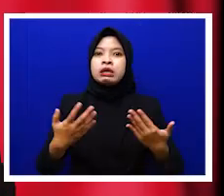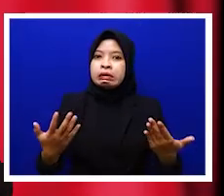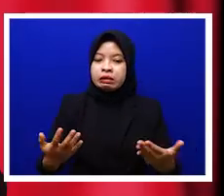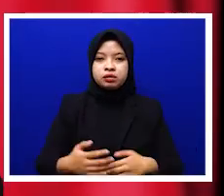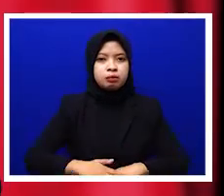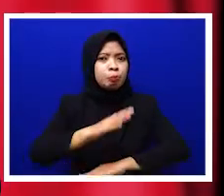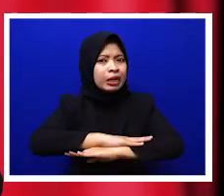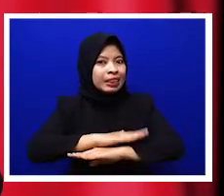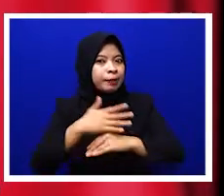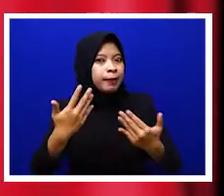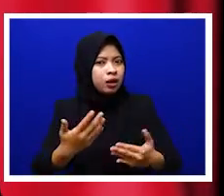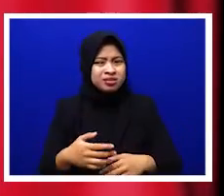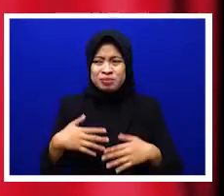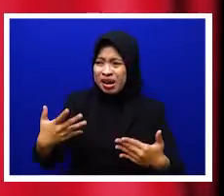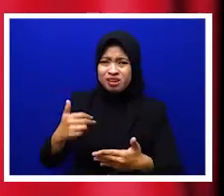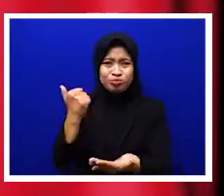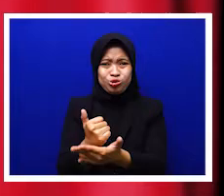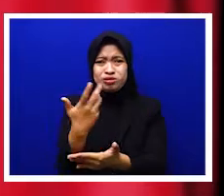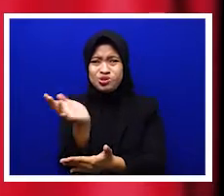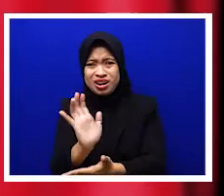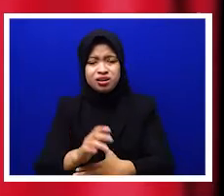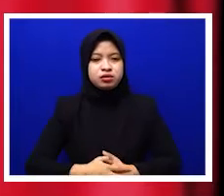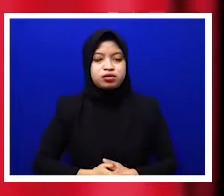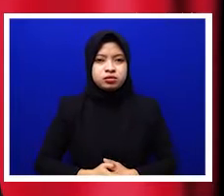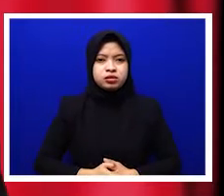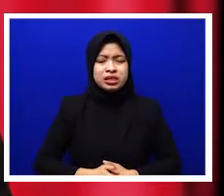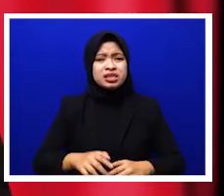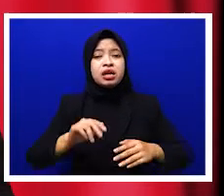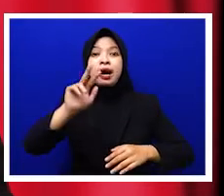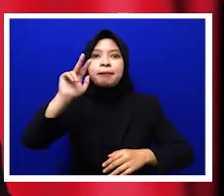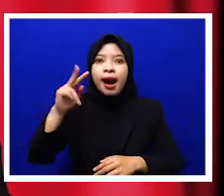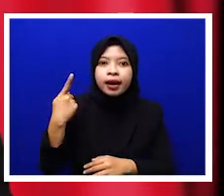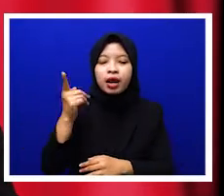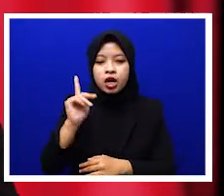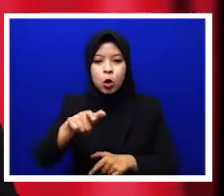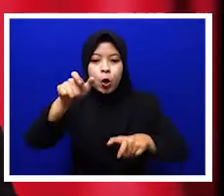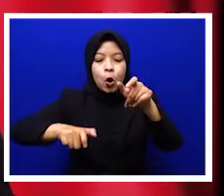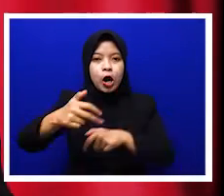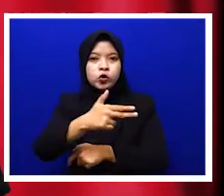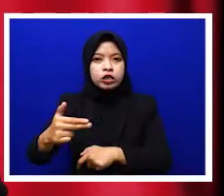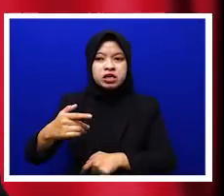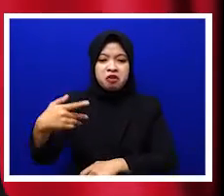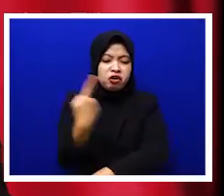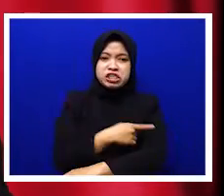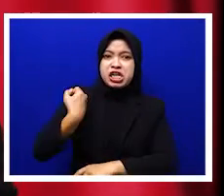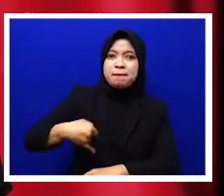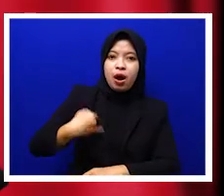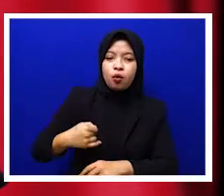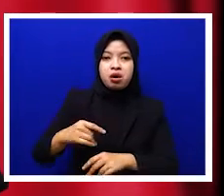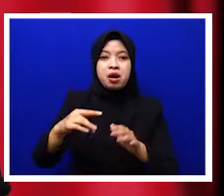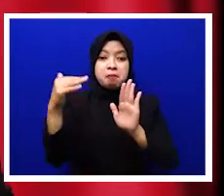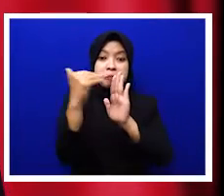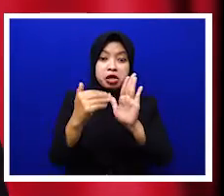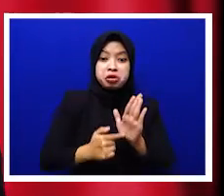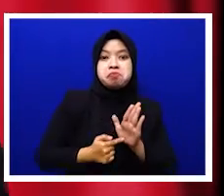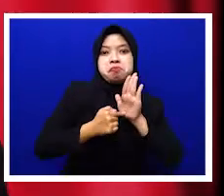Tuh, beritanya. Gimana ya, benar apa enggak ya? Masalahnya gini, kemarin aja orang-orang Indonesia nih pada nggak mau divaksin. Begitu keluar